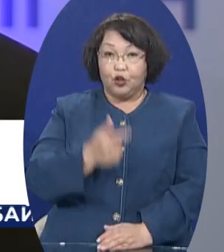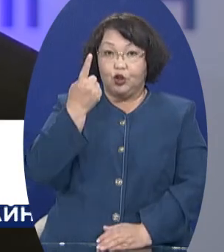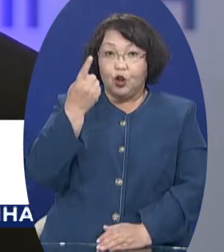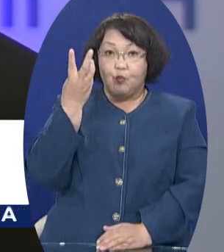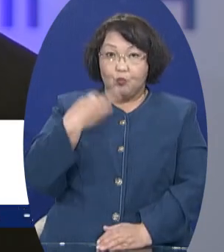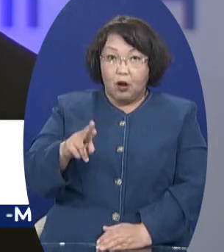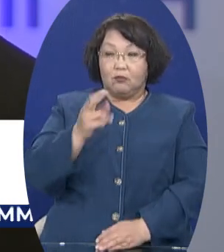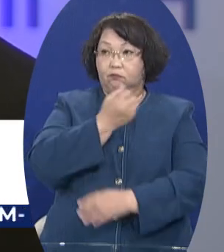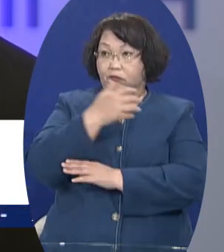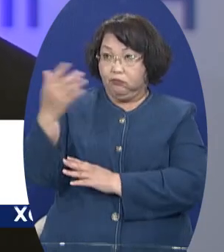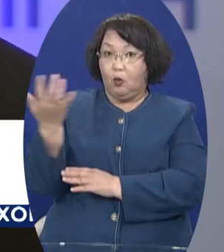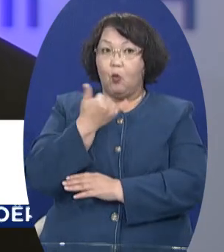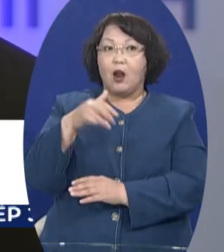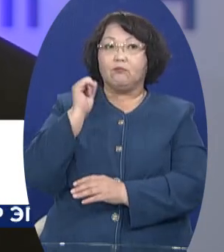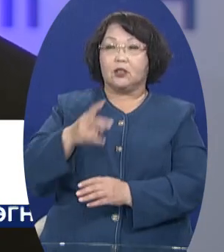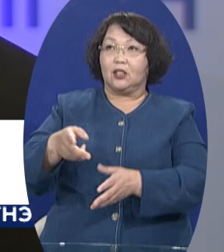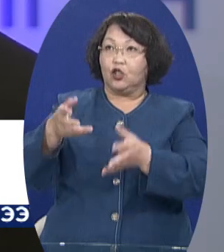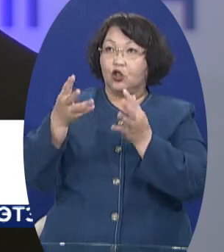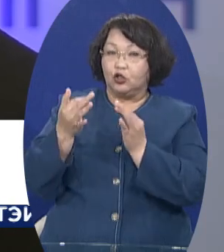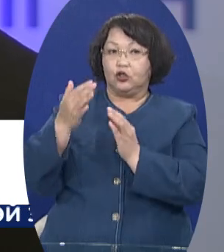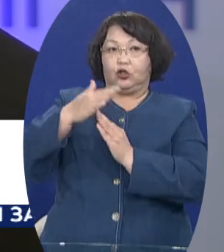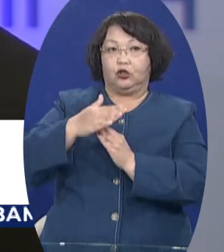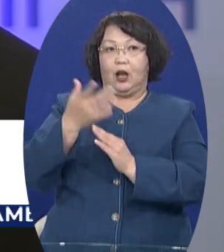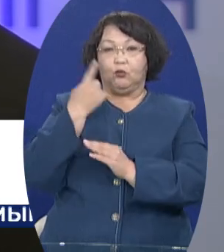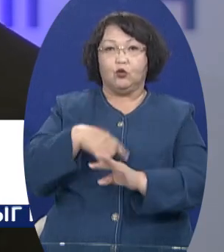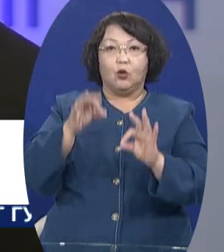өөрчлөлтийн эсрэг тэмцэж байгаа хамгийн зөв шийдэл юм аа.